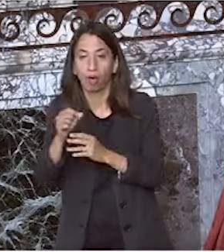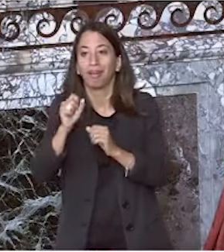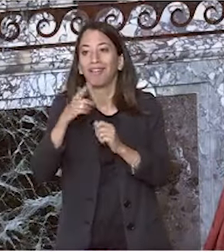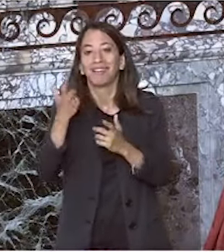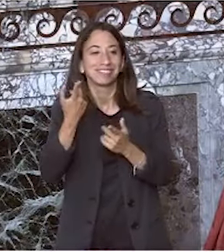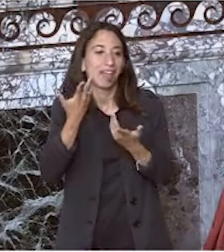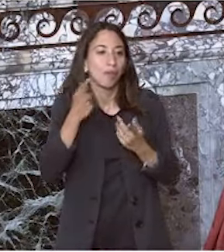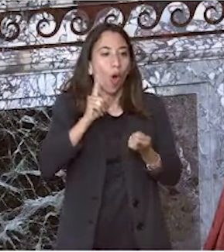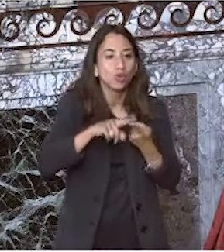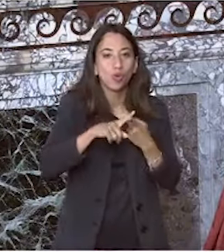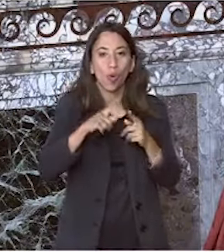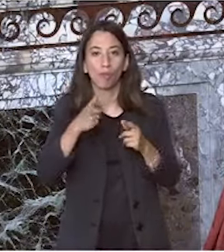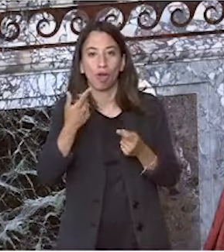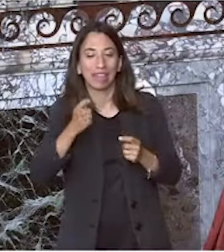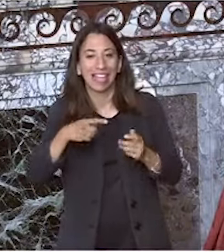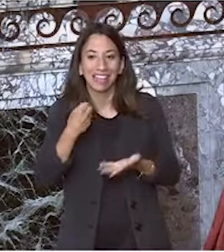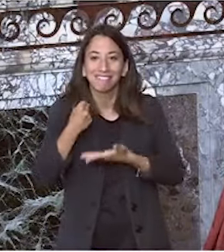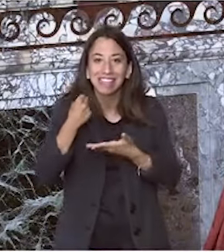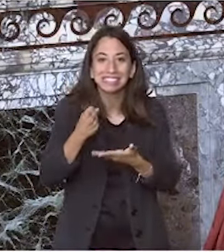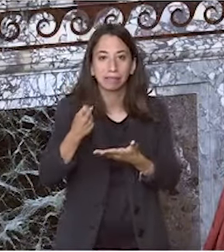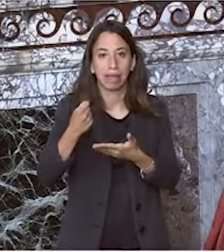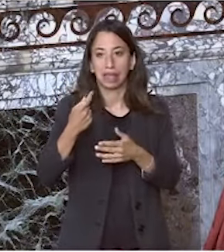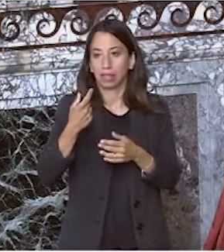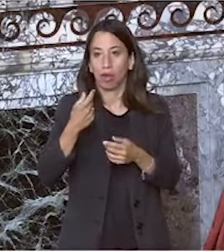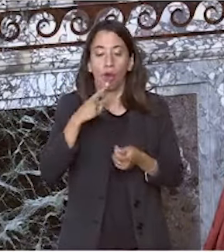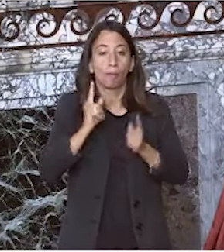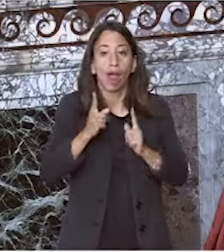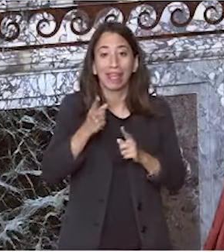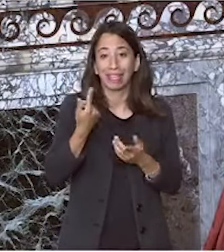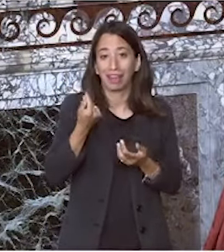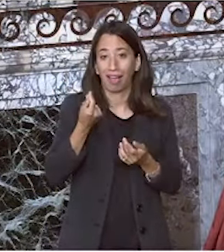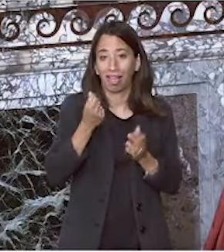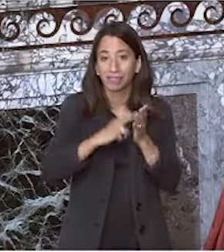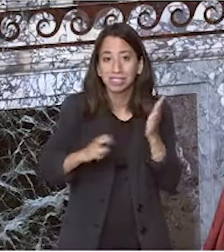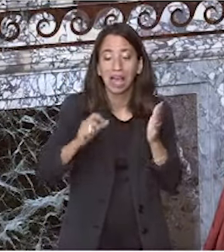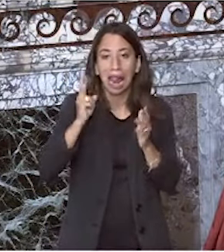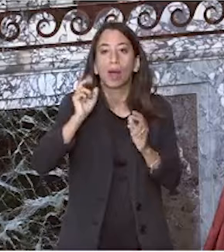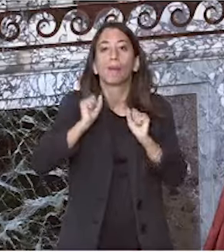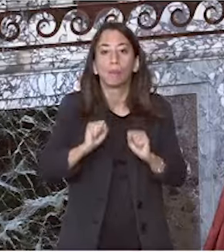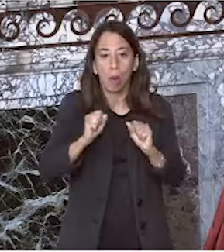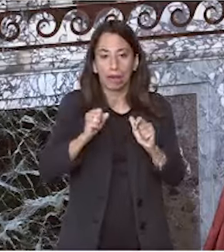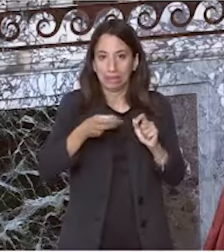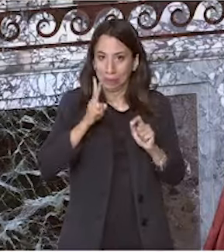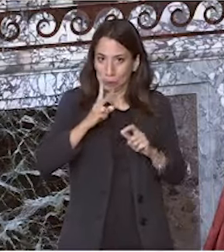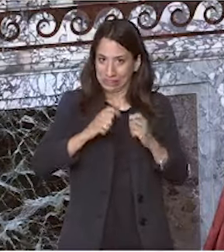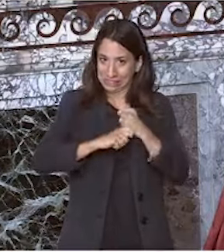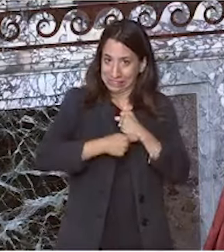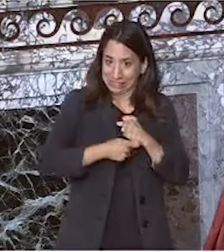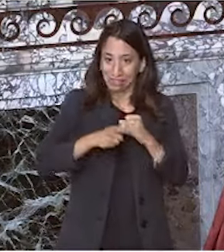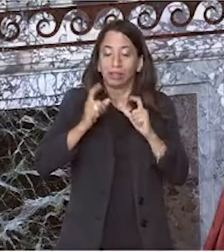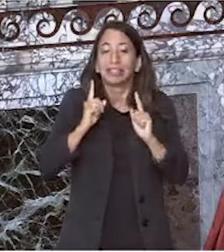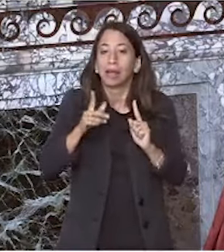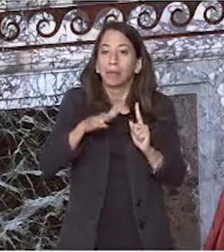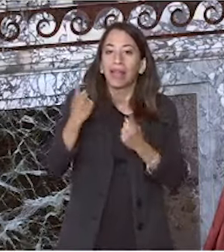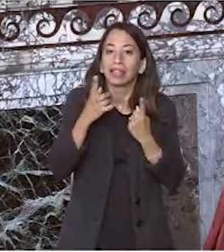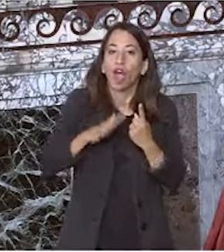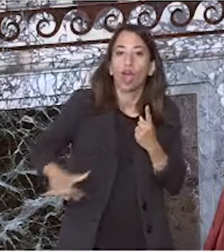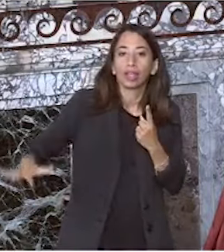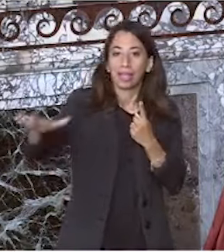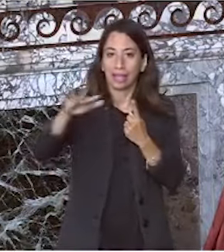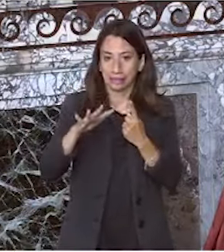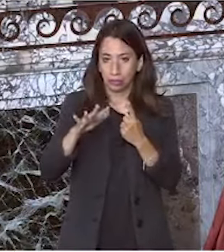quanto previsto. Le politiche fiscali potrebbero divenire più rigide a causa di un consolidamento delle finanze pubbliche